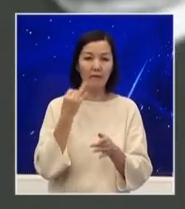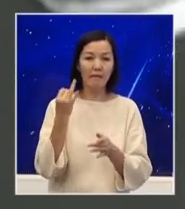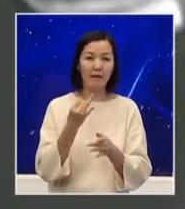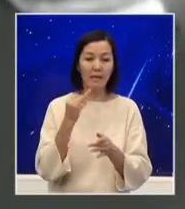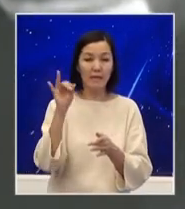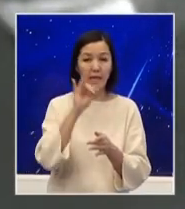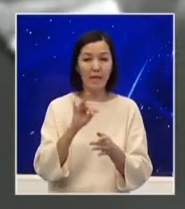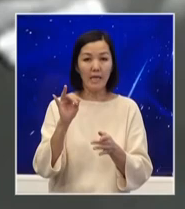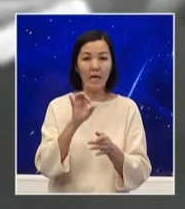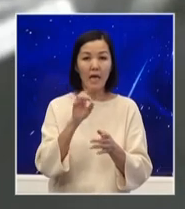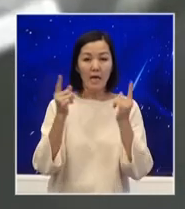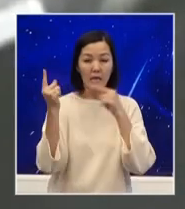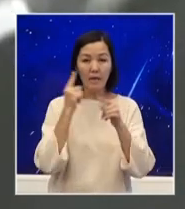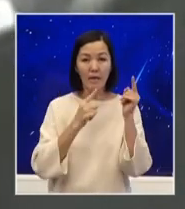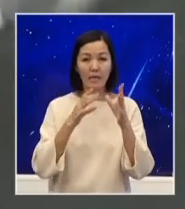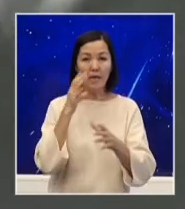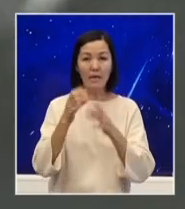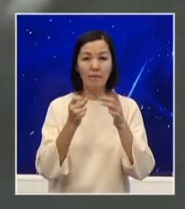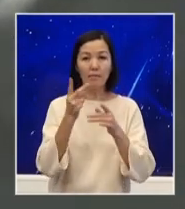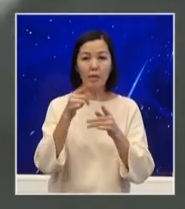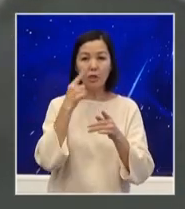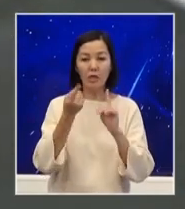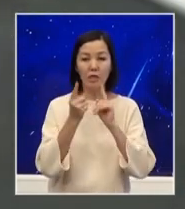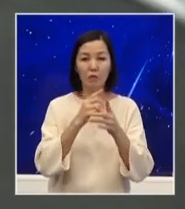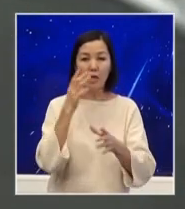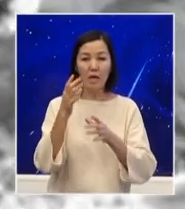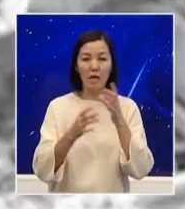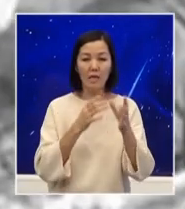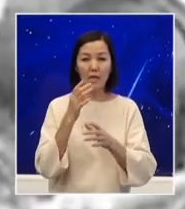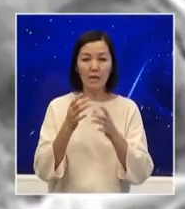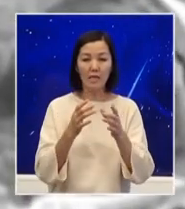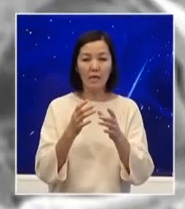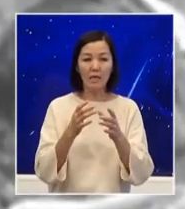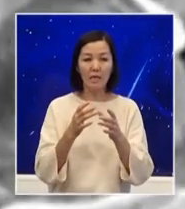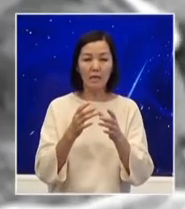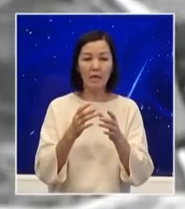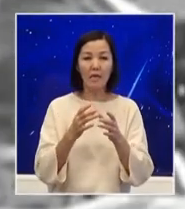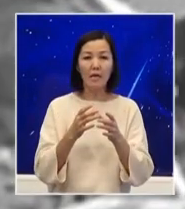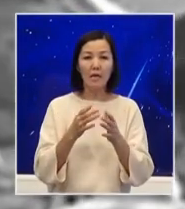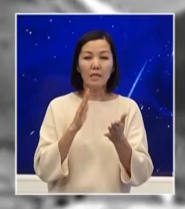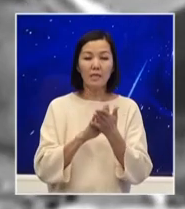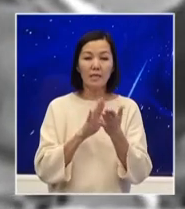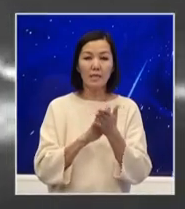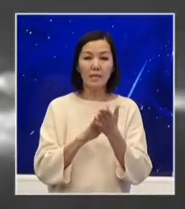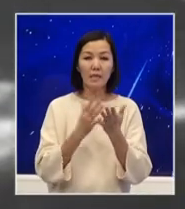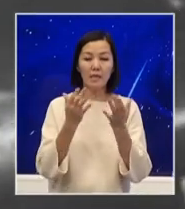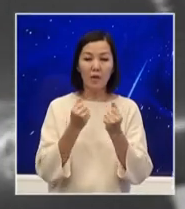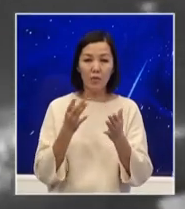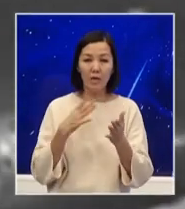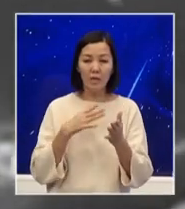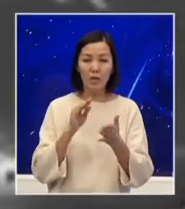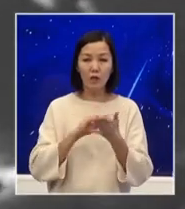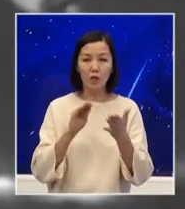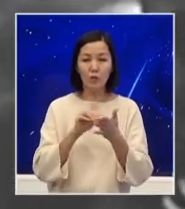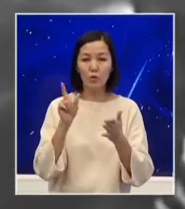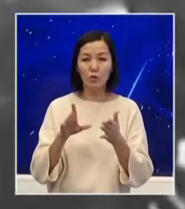мен әңгімелері әлемнің бірнеше тіліне аударылған. Сол үшін халықаралық Джавахарлар Неру атындағы сыйлықтың лауреаты атанған. Жазушы